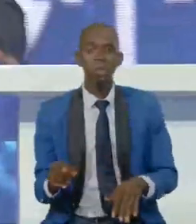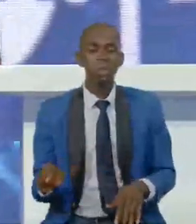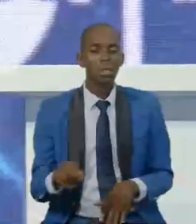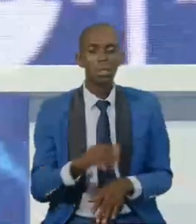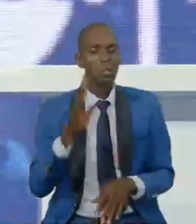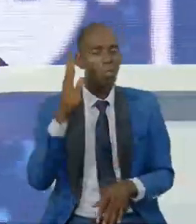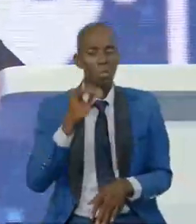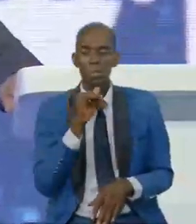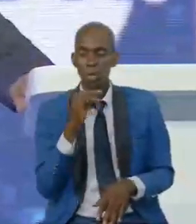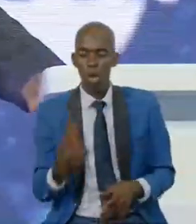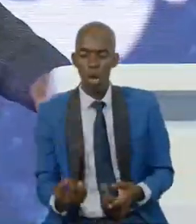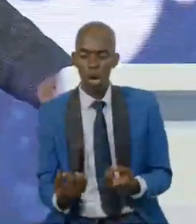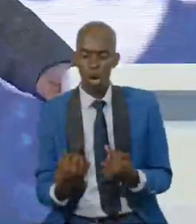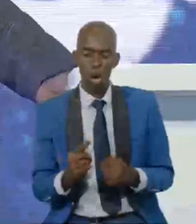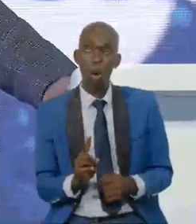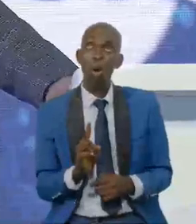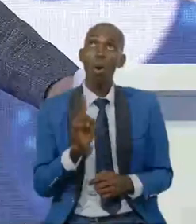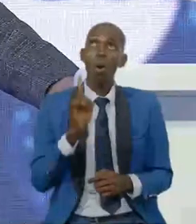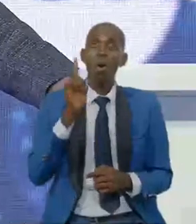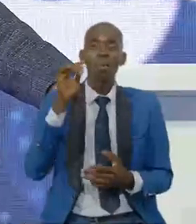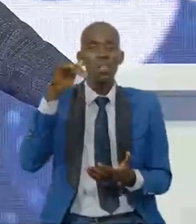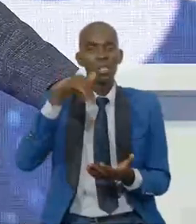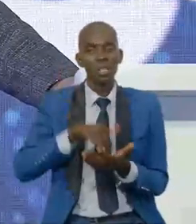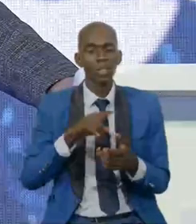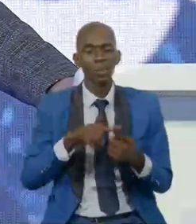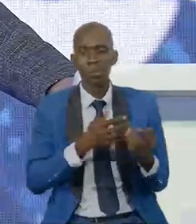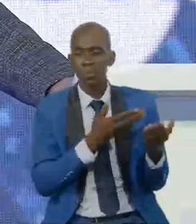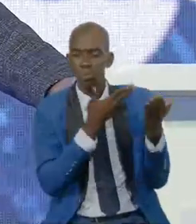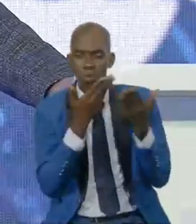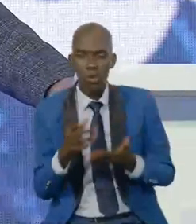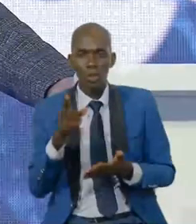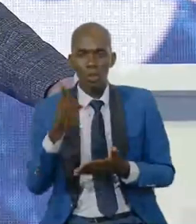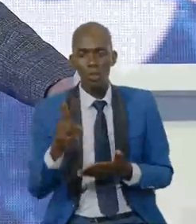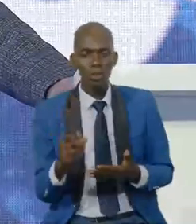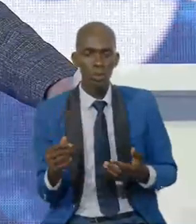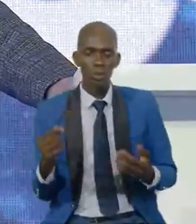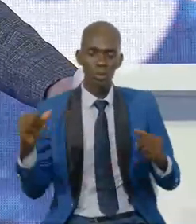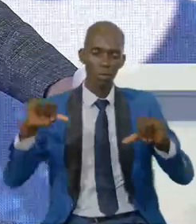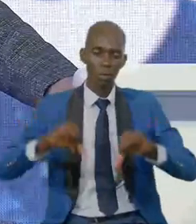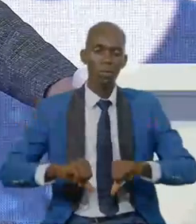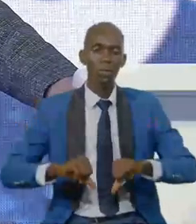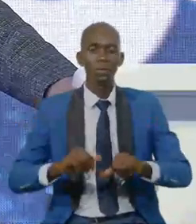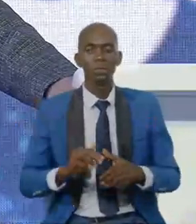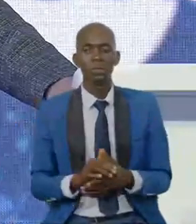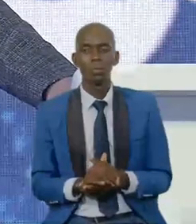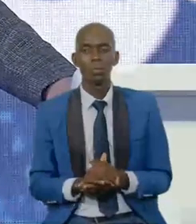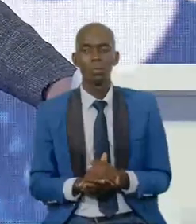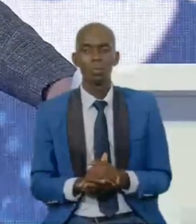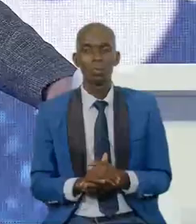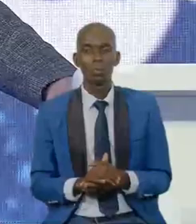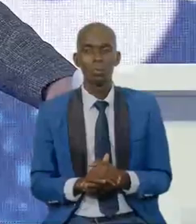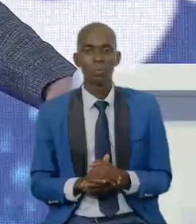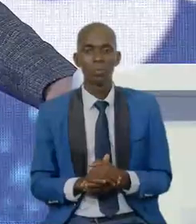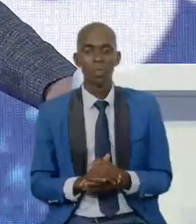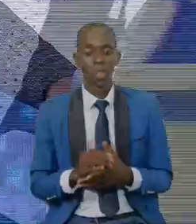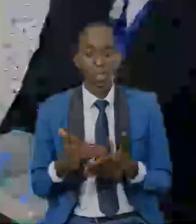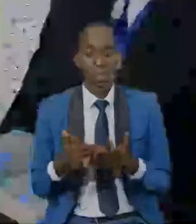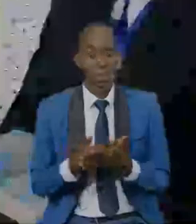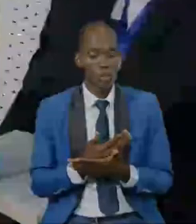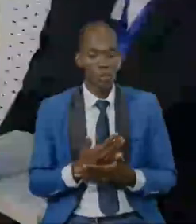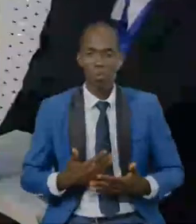surface again to bring you condemnation. Ces péchés ne vont plus surnager pour t'amener la condamnation. New life.